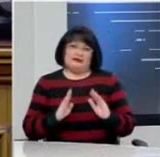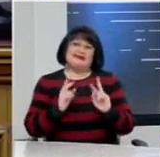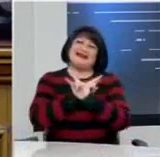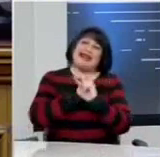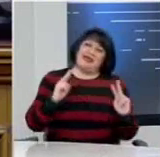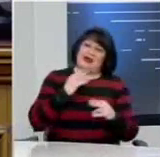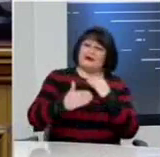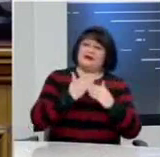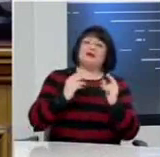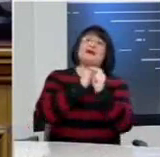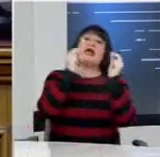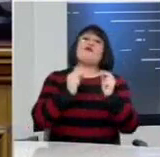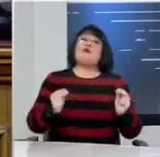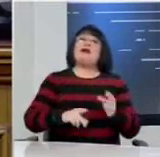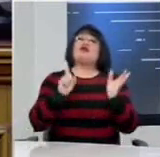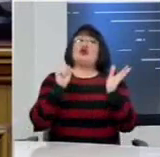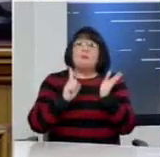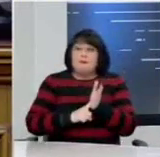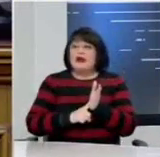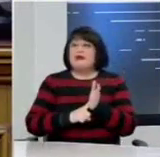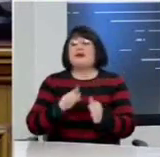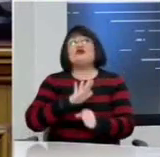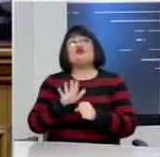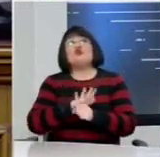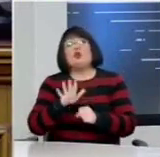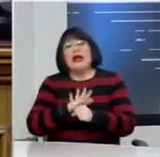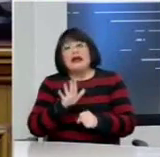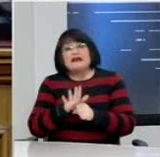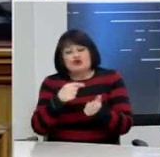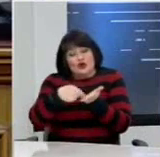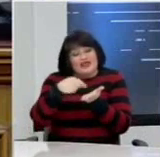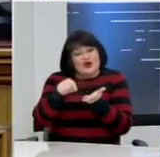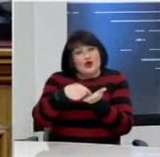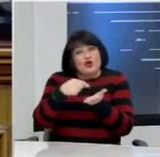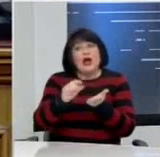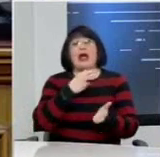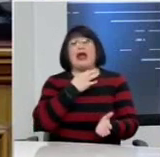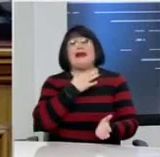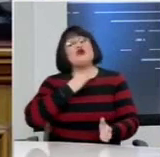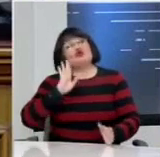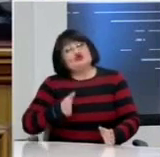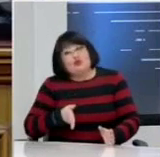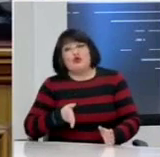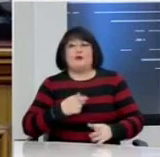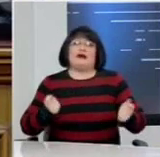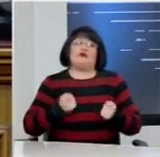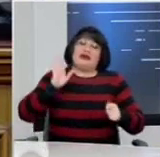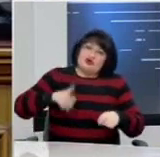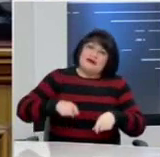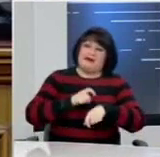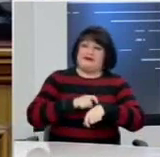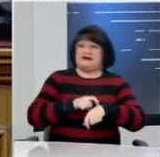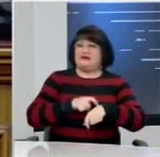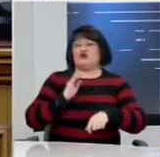της διαδικασίας. Άρα πρέπει να γίνουν τουλάχιστον όσες διορθώσεις είναι εφικτό να γίνουν, έστω και την τελευταία